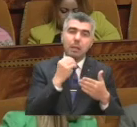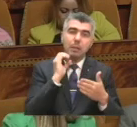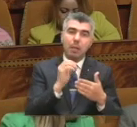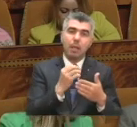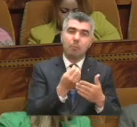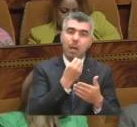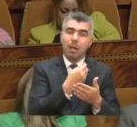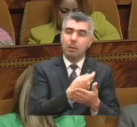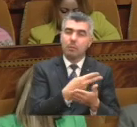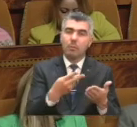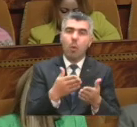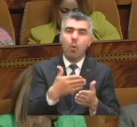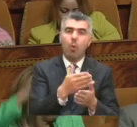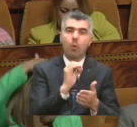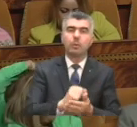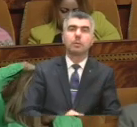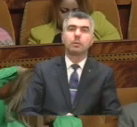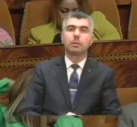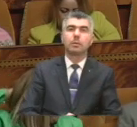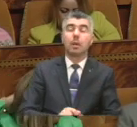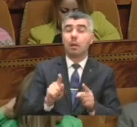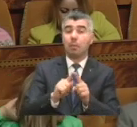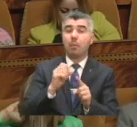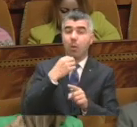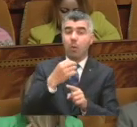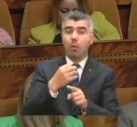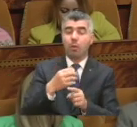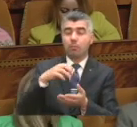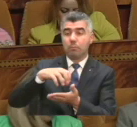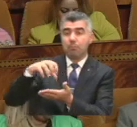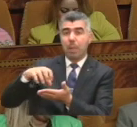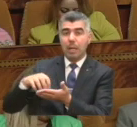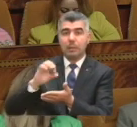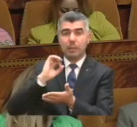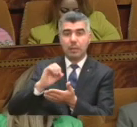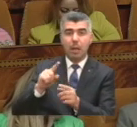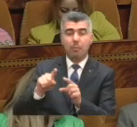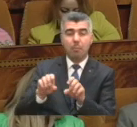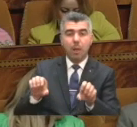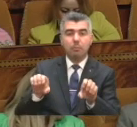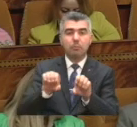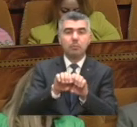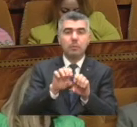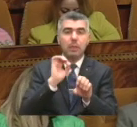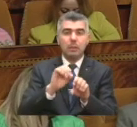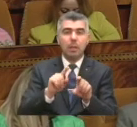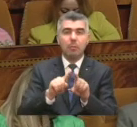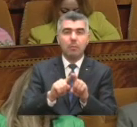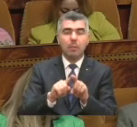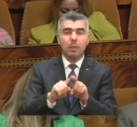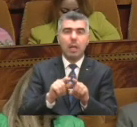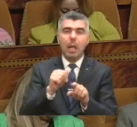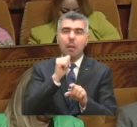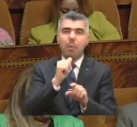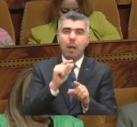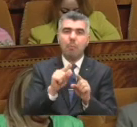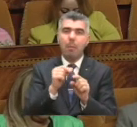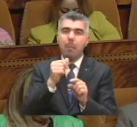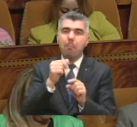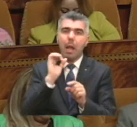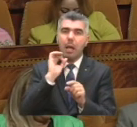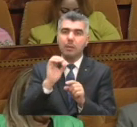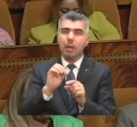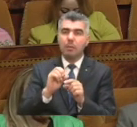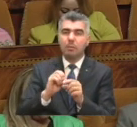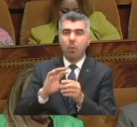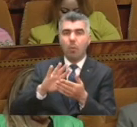للأسماك. وكذا سن تشريعات تلزم هذه المحطات بوضع أنابيب خاصة لمقذوفات المياه شديدة الملوحة في عمق